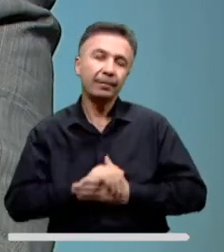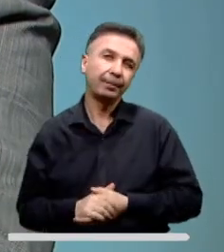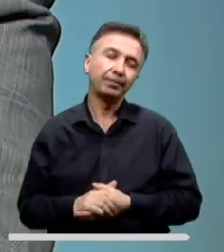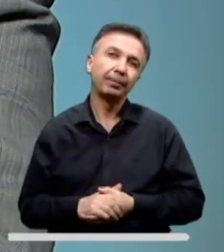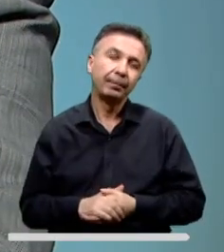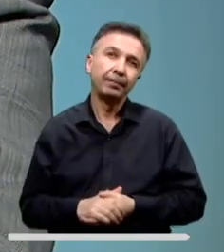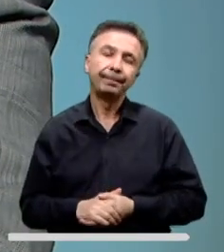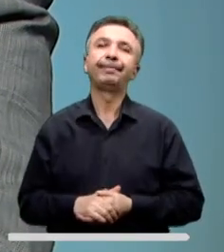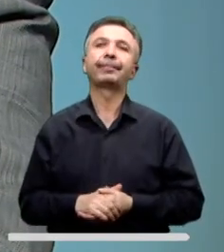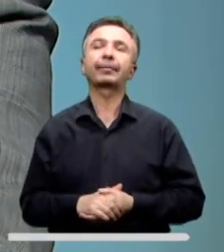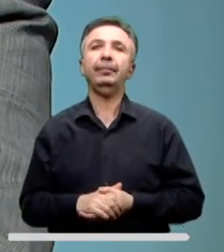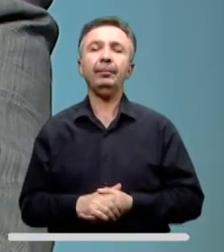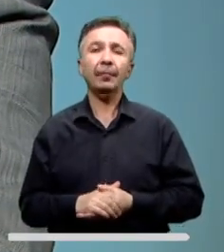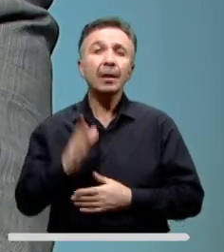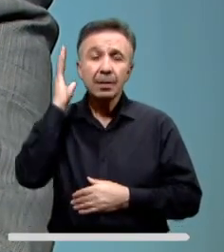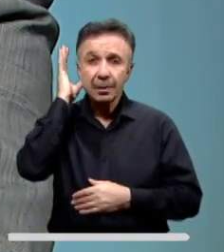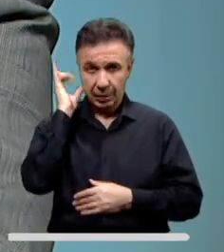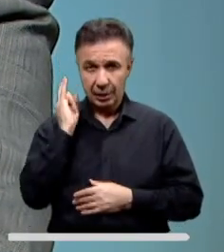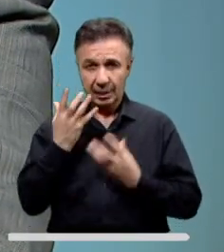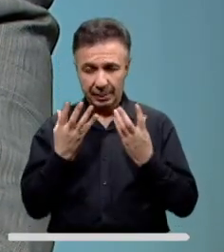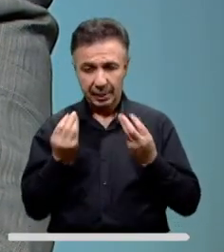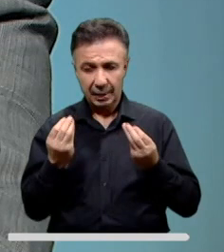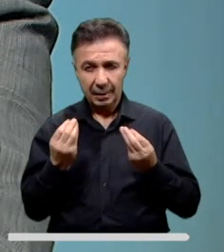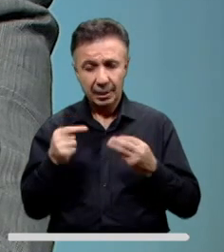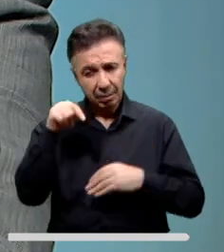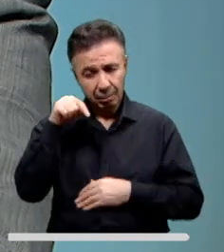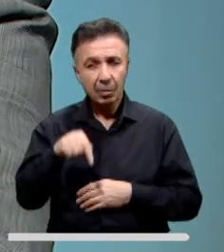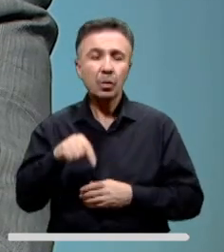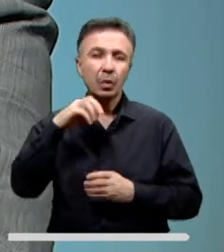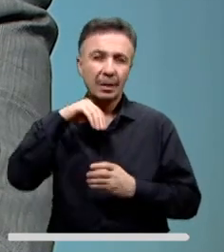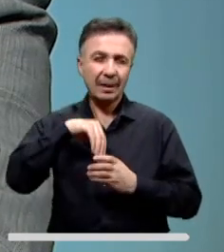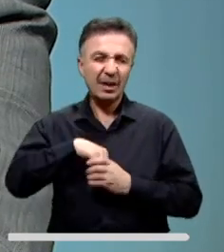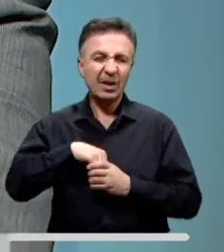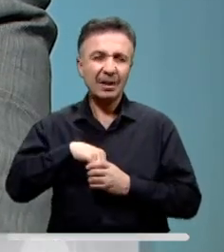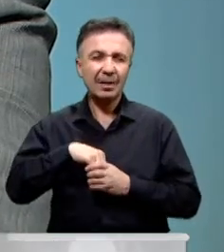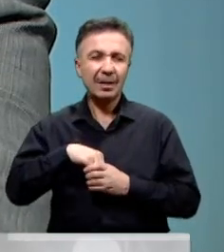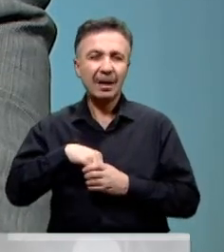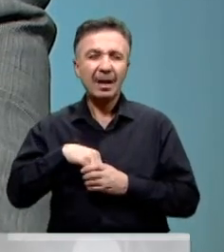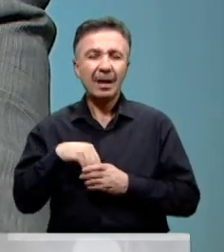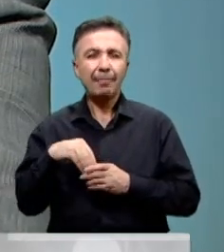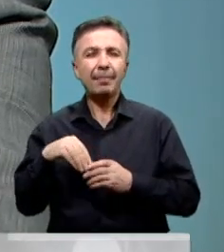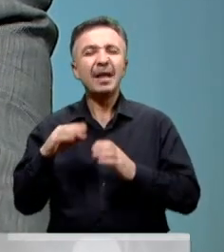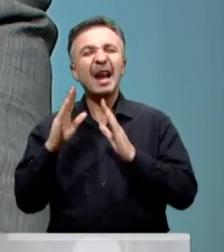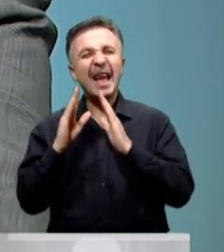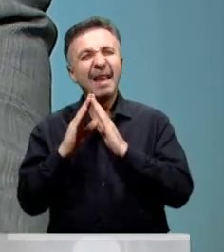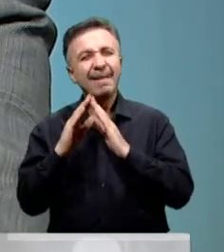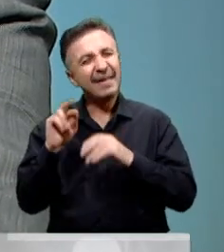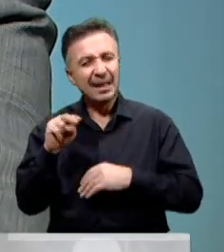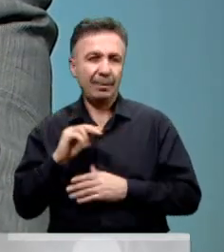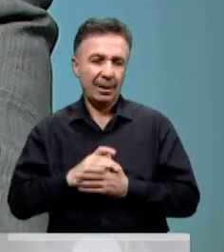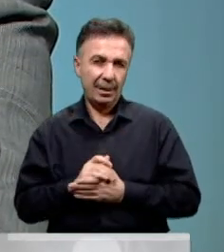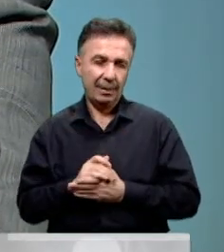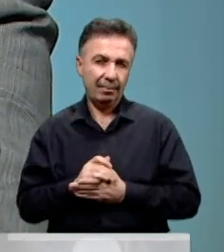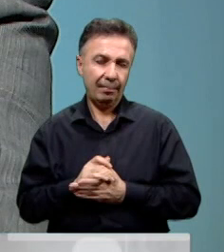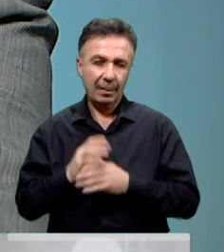Şimdi camiler bugün için bir barınma merkezleridir. Elhamdülillah.